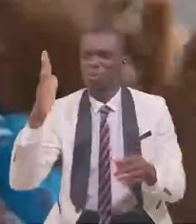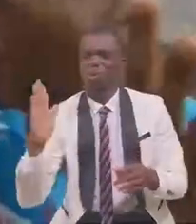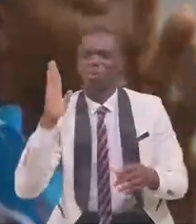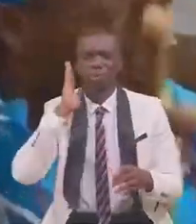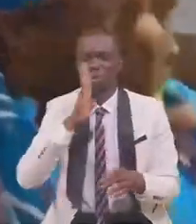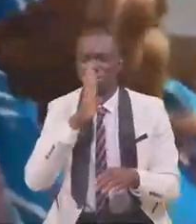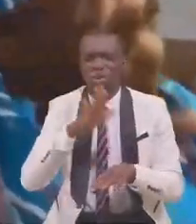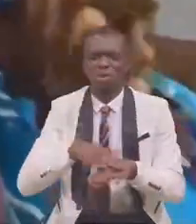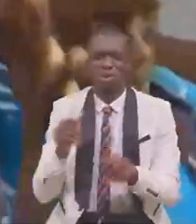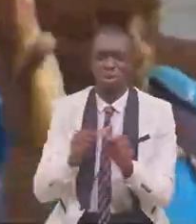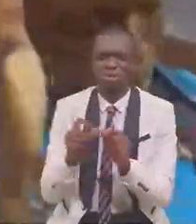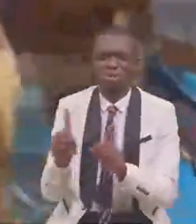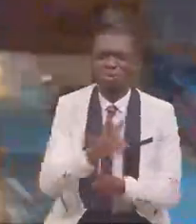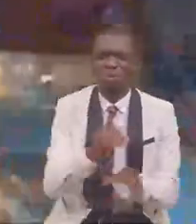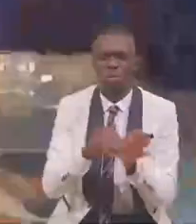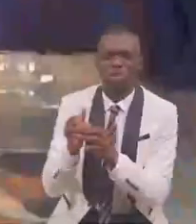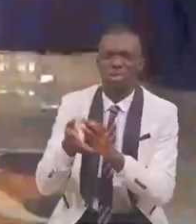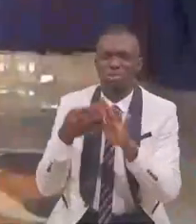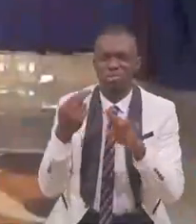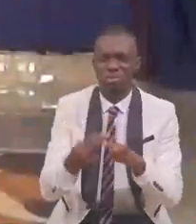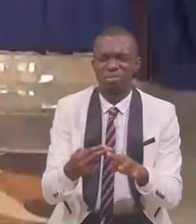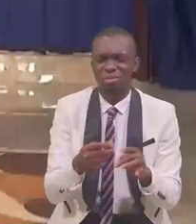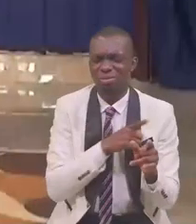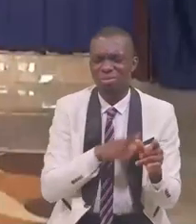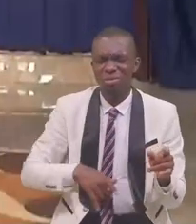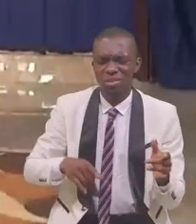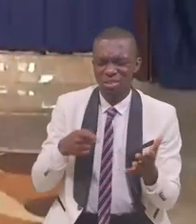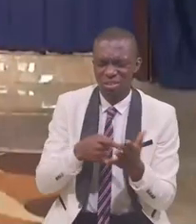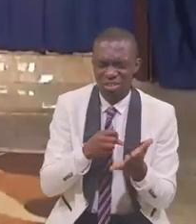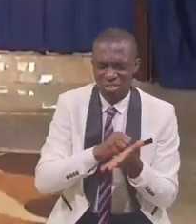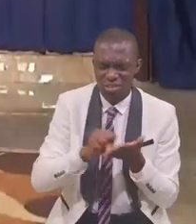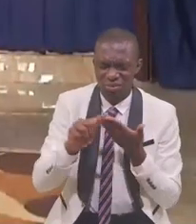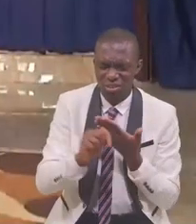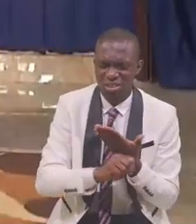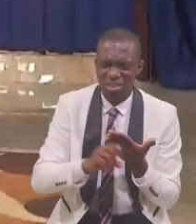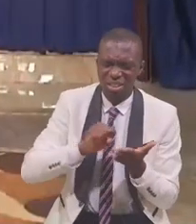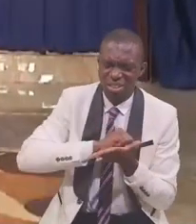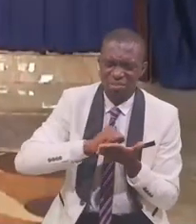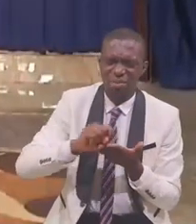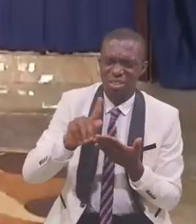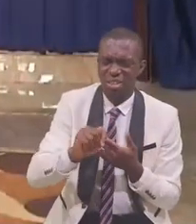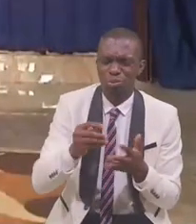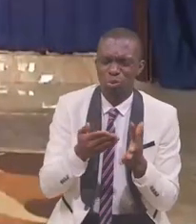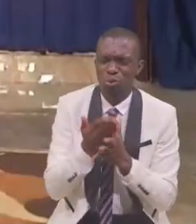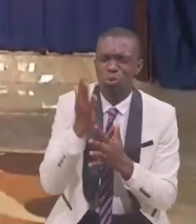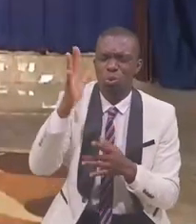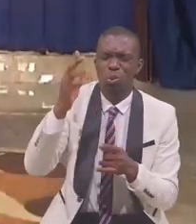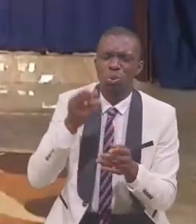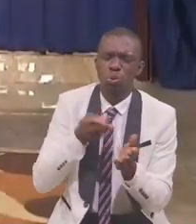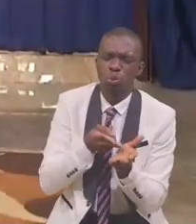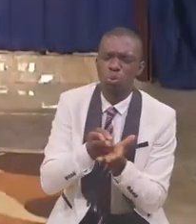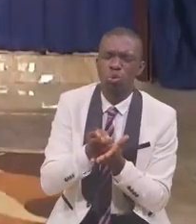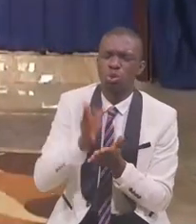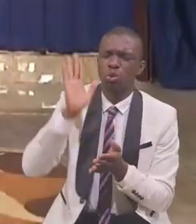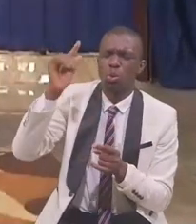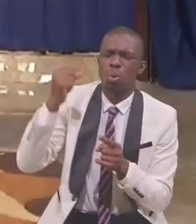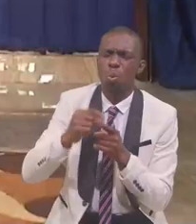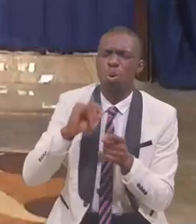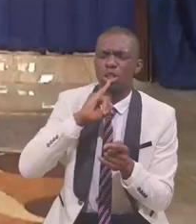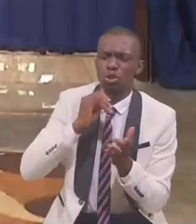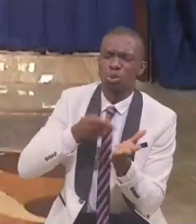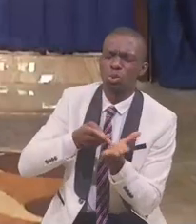Jésus. Et cette sanctification, sanctifie-le par ta vérité, ta parole est la vérité. Seigneur, que cette grande